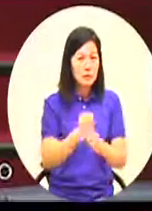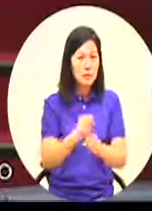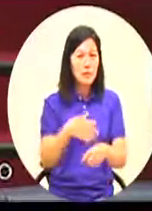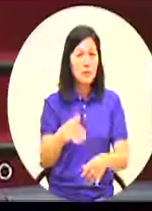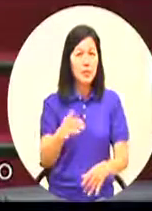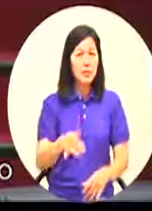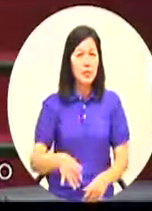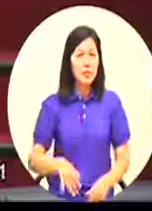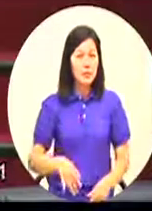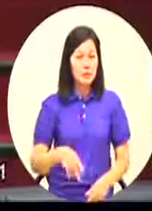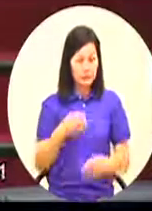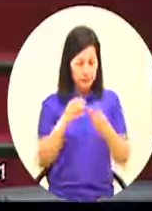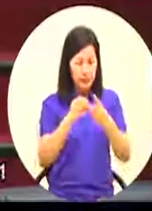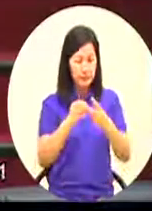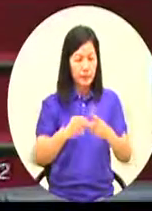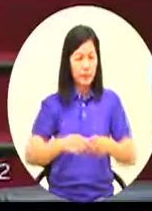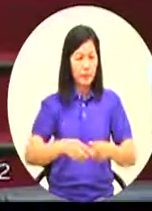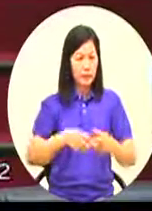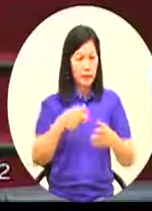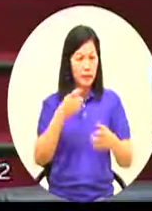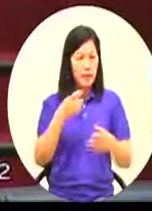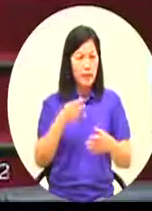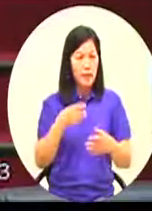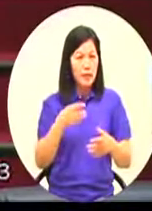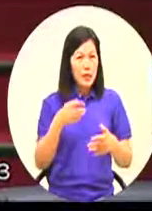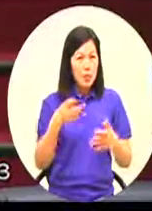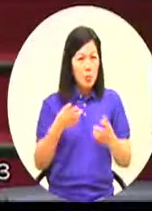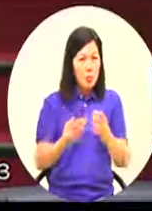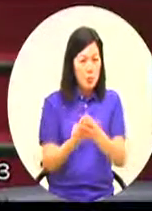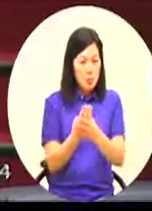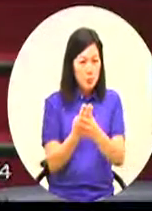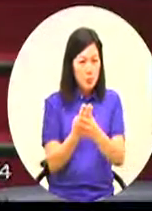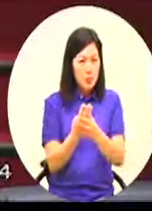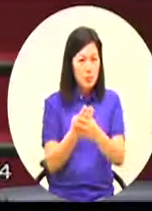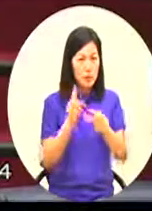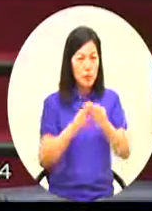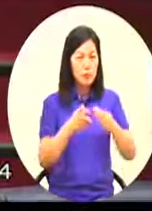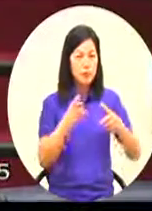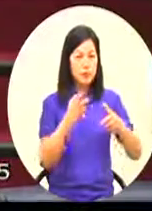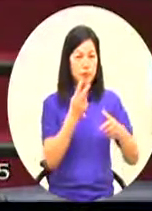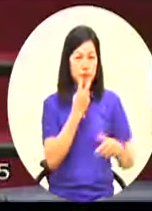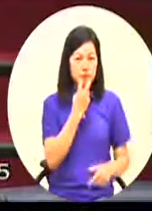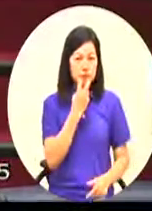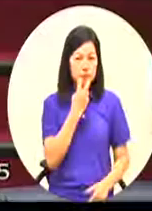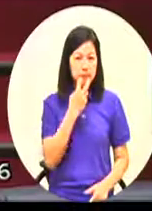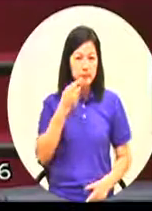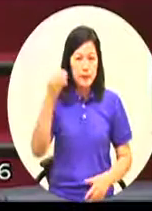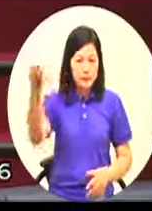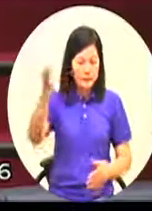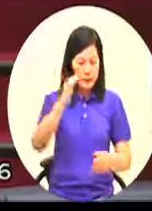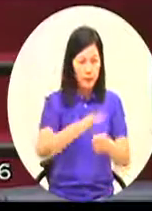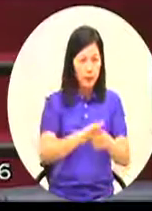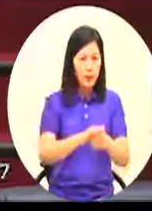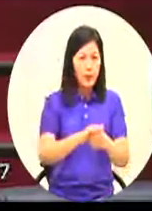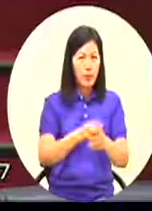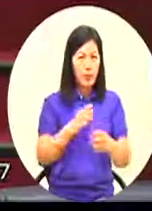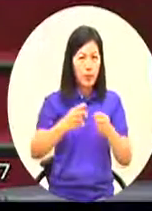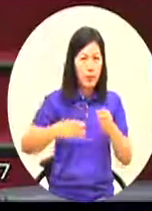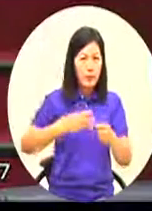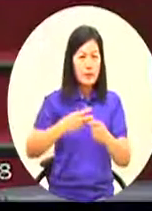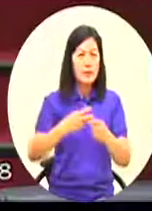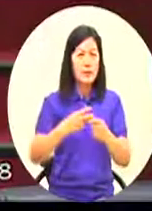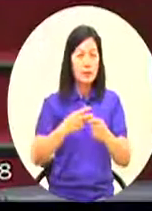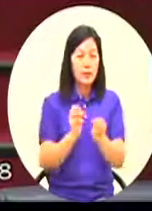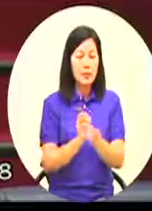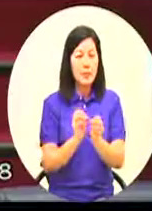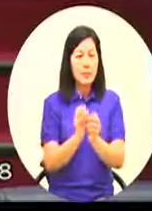最严重的问题，温泉。温泉是中央拨下来的这个3年的温泉示范，我们茂